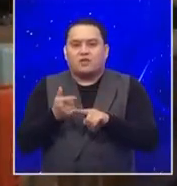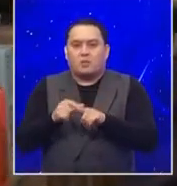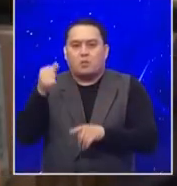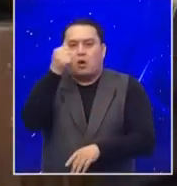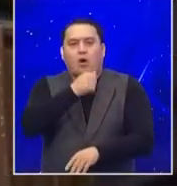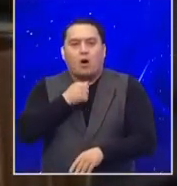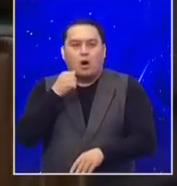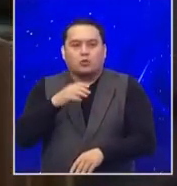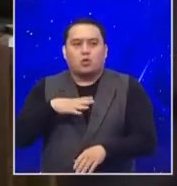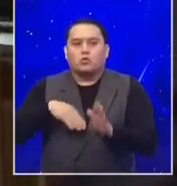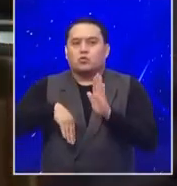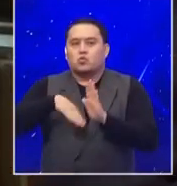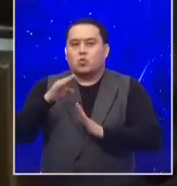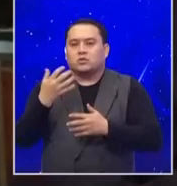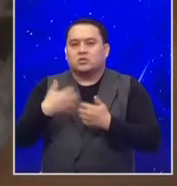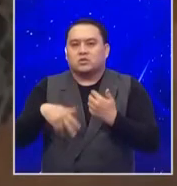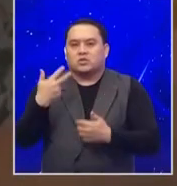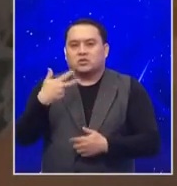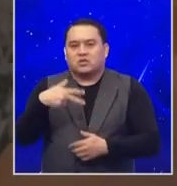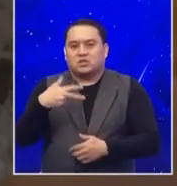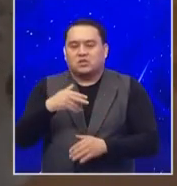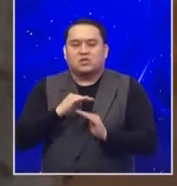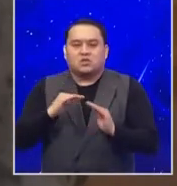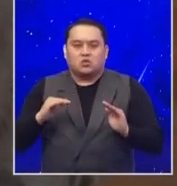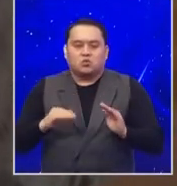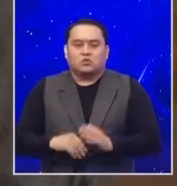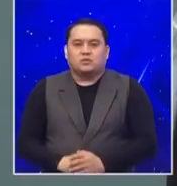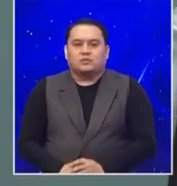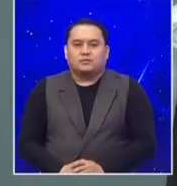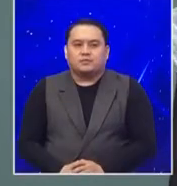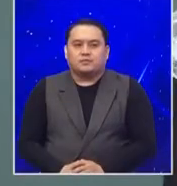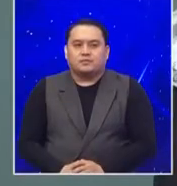году. Она стала лучшей среди 30 других участников района.